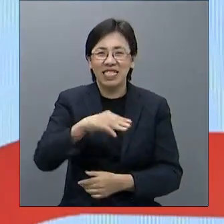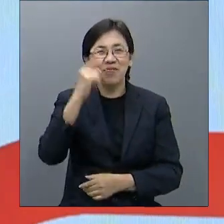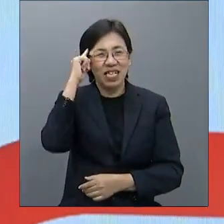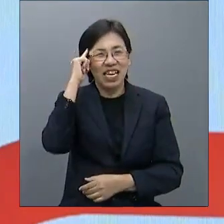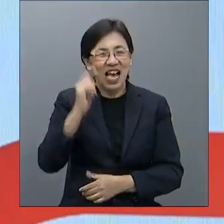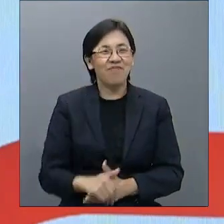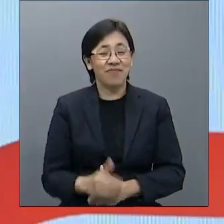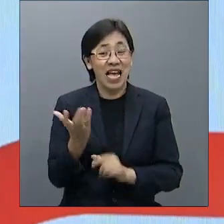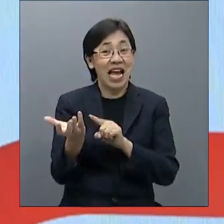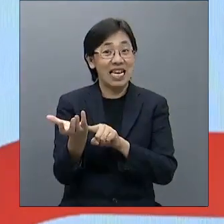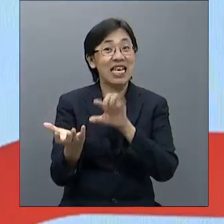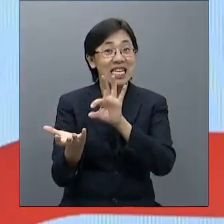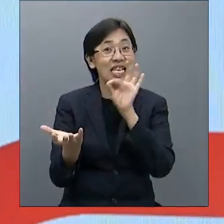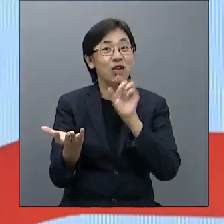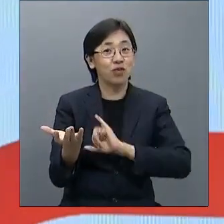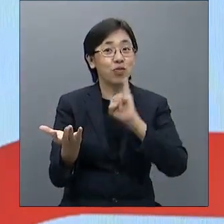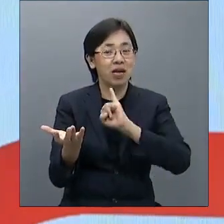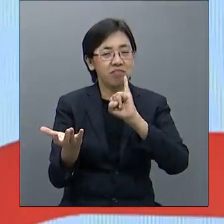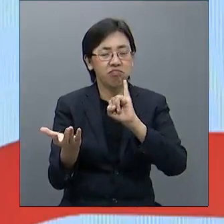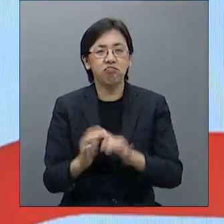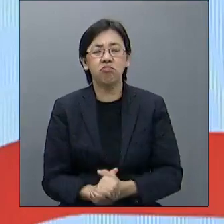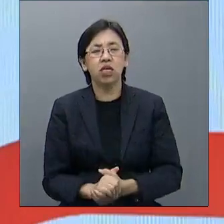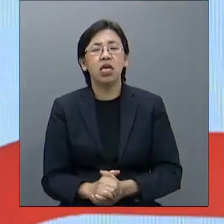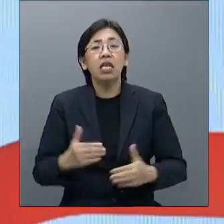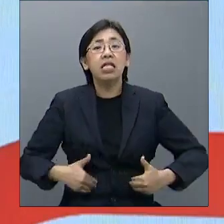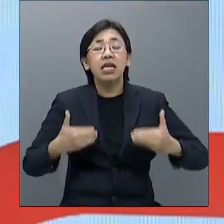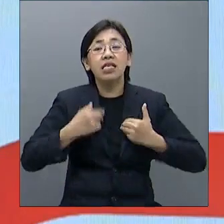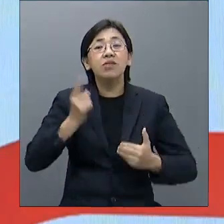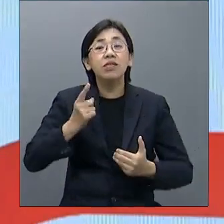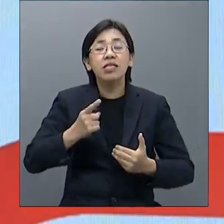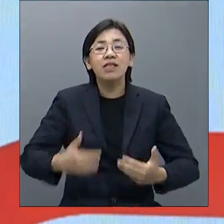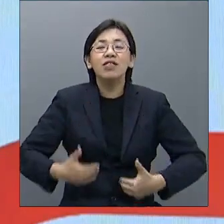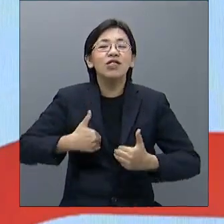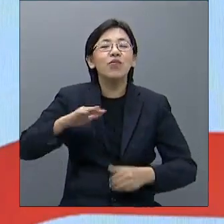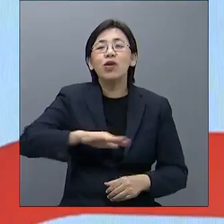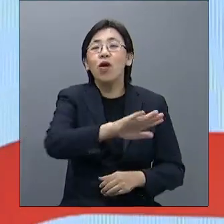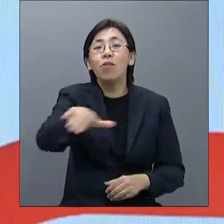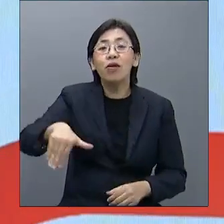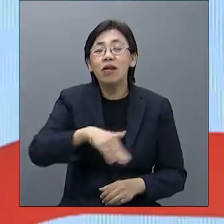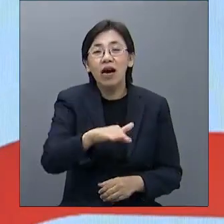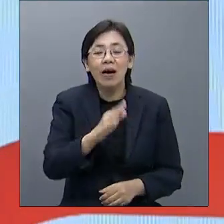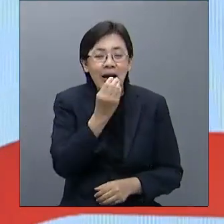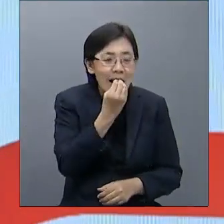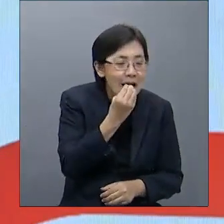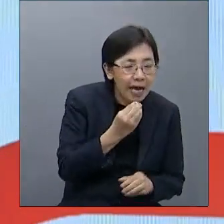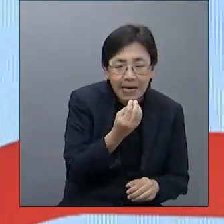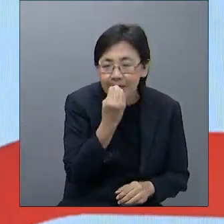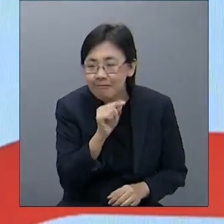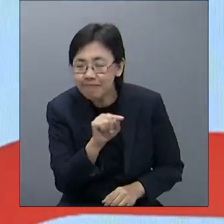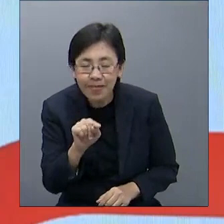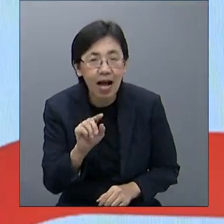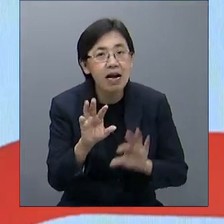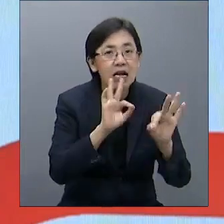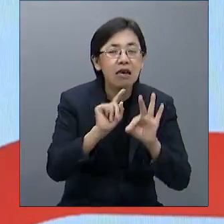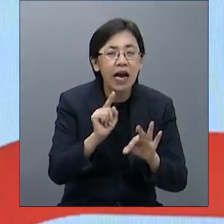ที่ดีต่อสุขภาพใช่ไหมคะแต่ตัดมาที่ความเป็นจริงในชีวิตประจำวันของเราเวลาที่เราจะเลือกรับประทานอาหารเราเลือกตาม